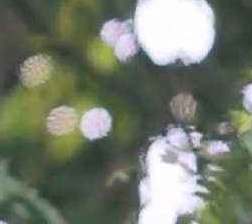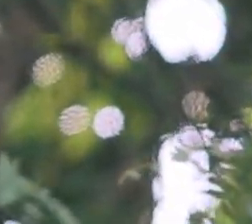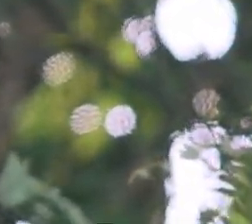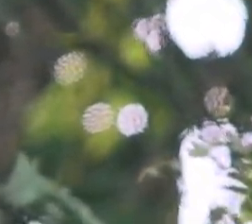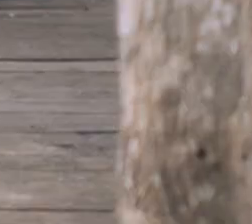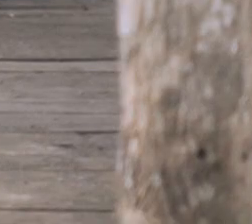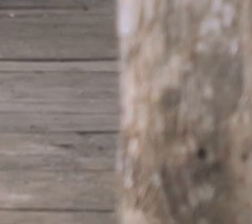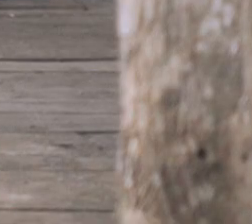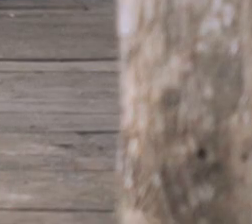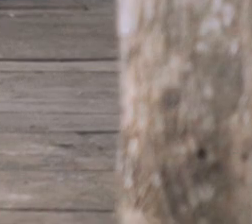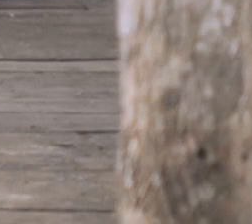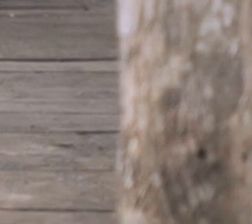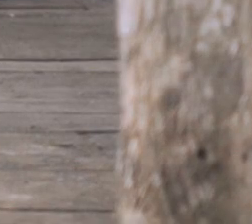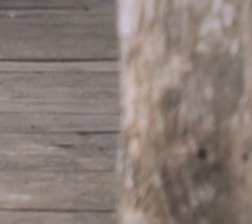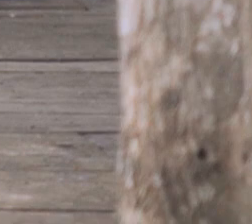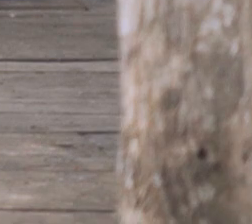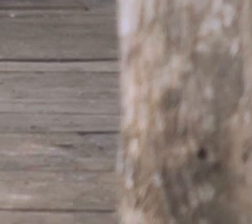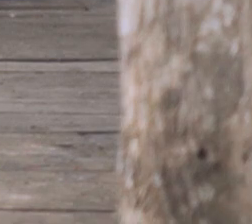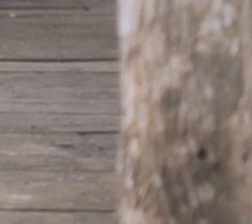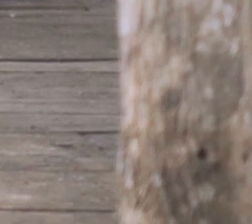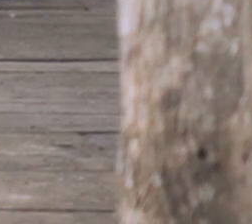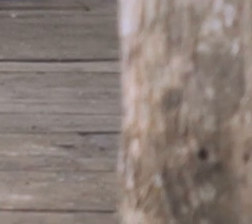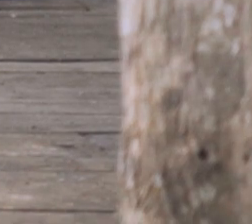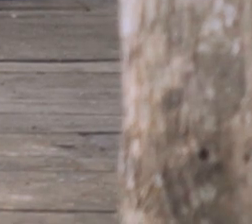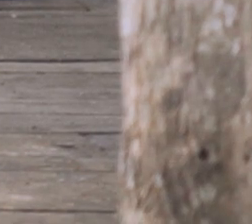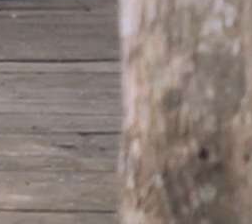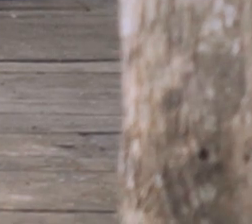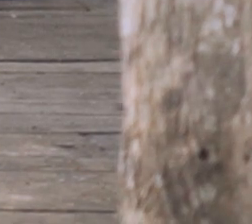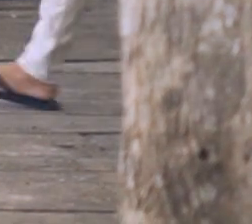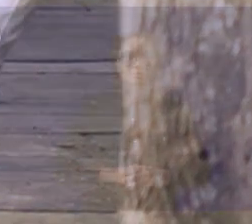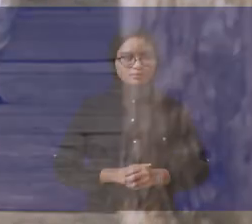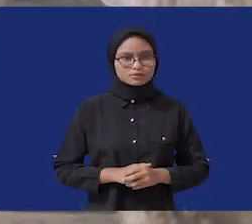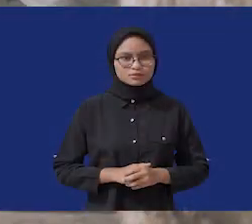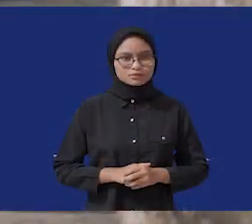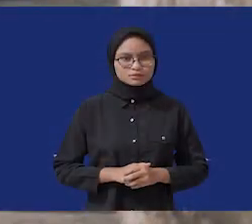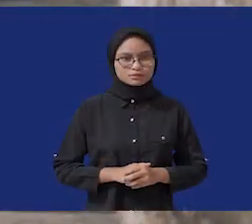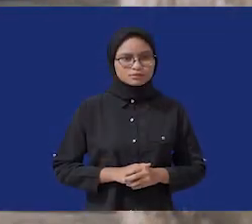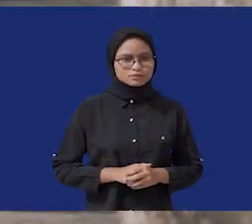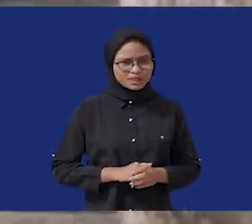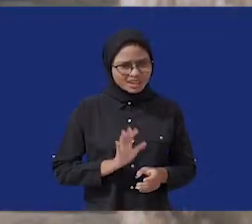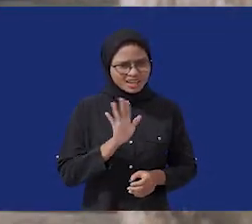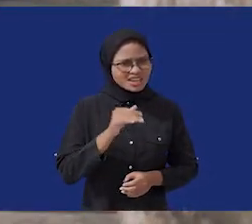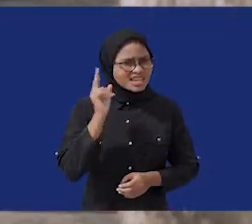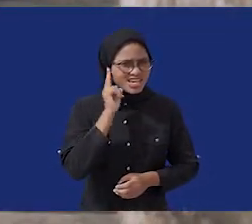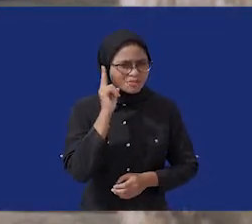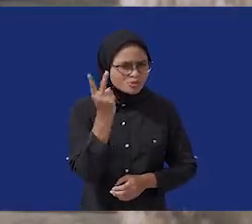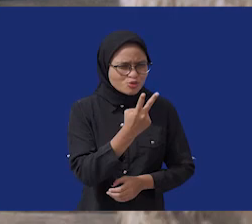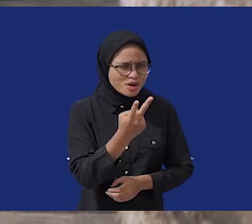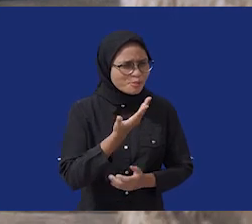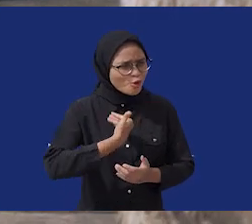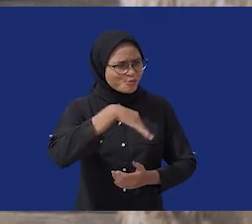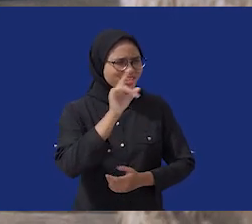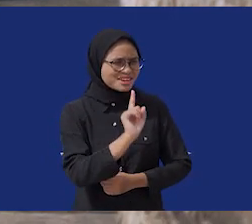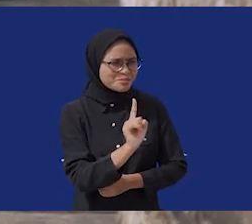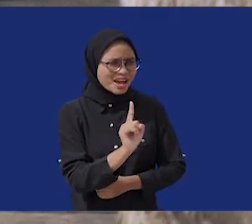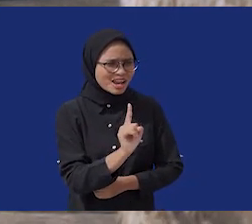Rebo anak ngirim temen makan kangkung nih. Beju ayam makanya cepat suka tompi ini pasar semua tutup. Eh, Mama Marta, Maya sedang mau gimana